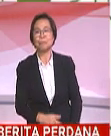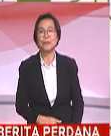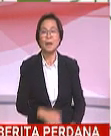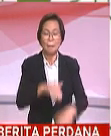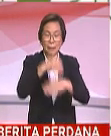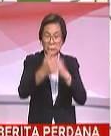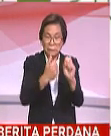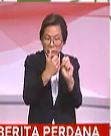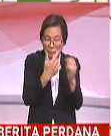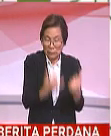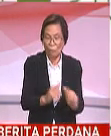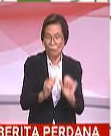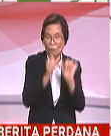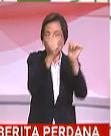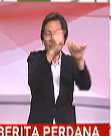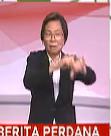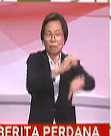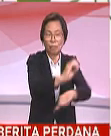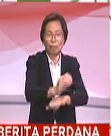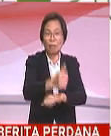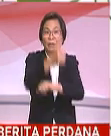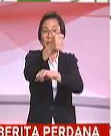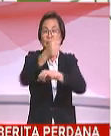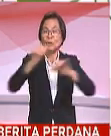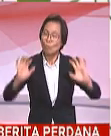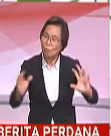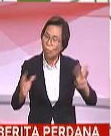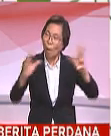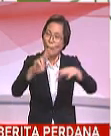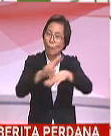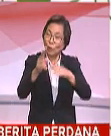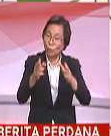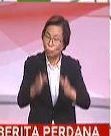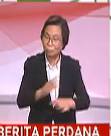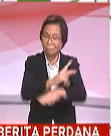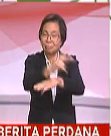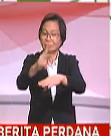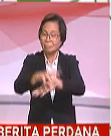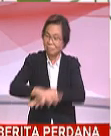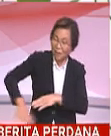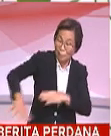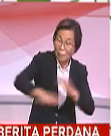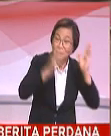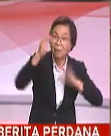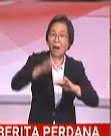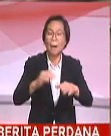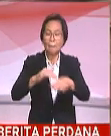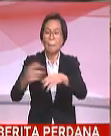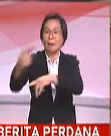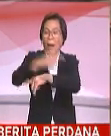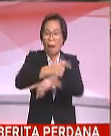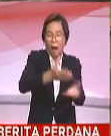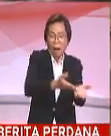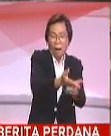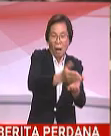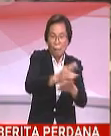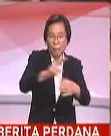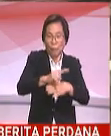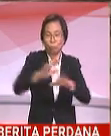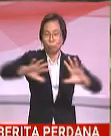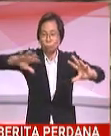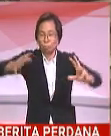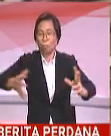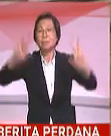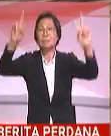Pada tahun ini, buat julung kalinya negara menyambut Hari Pengguna Kebangsaan serentak dengan Hari Hak-Hak Pengguna Sedunia dengan